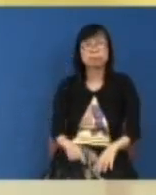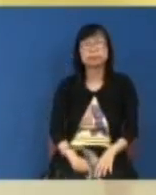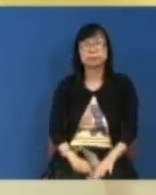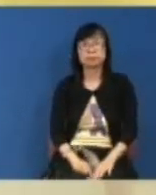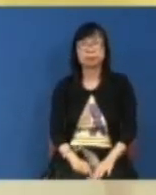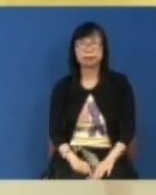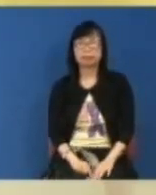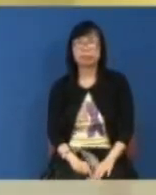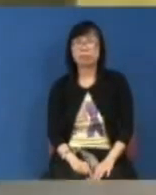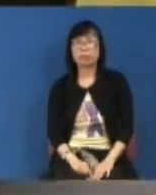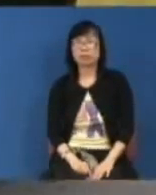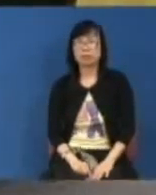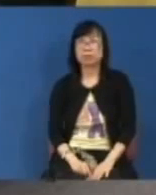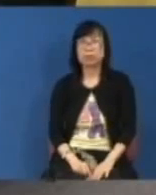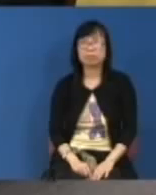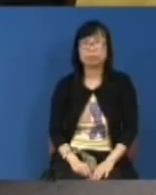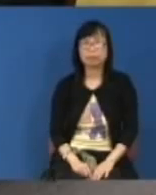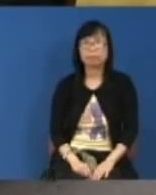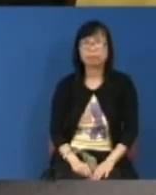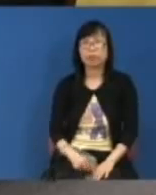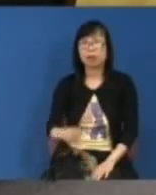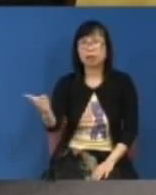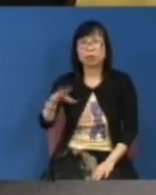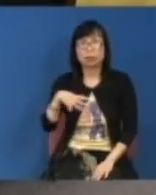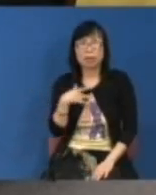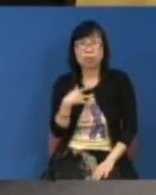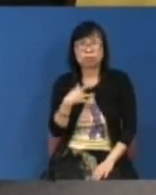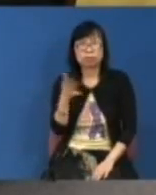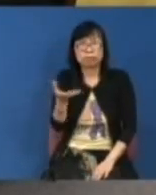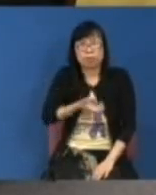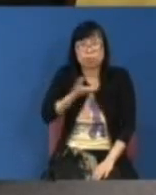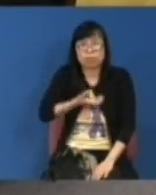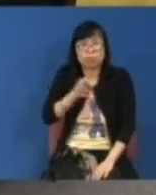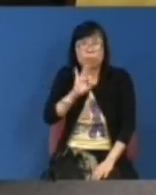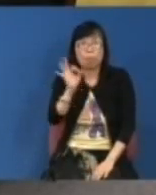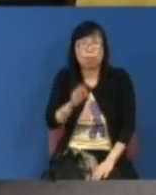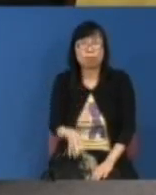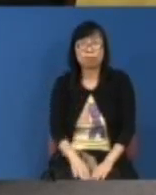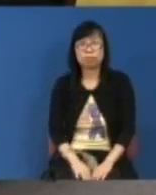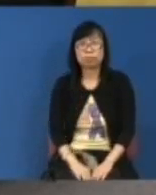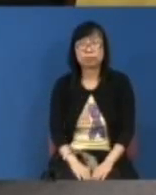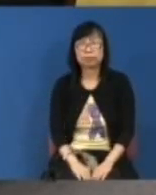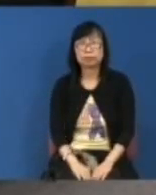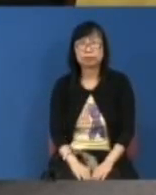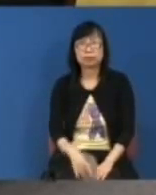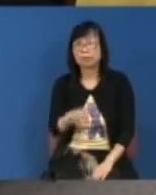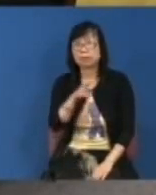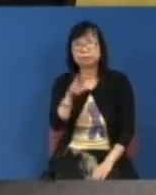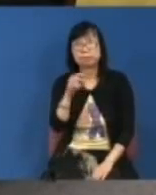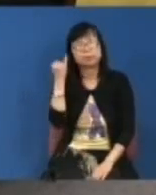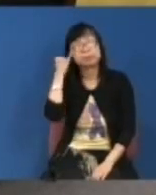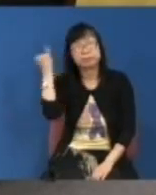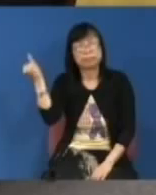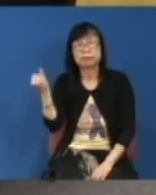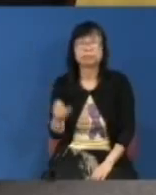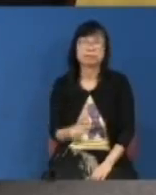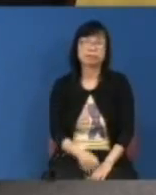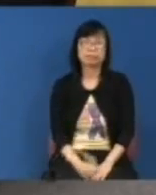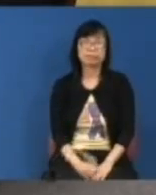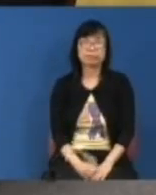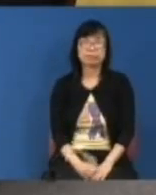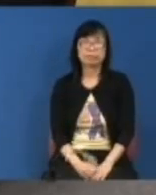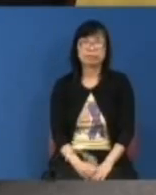係咪啊？ 佢又唔夠人民水，佢又唔夠人激， 係咪？即係我都真係睇唔通到今日，